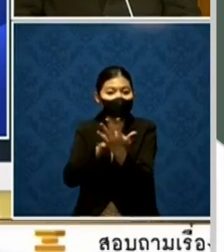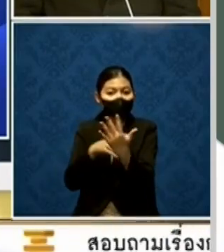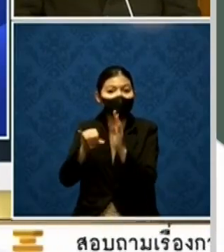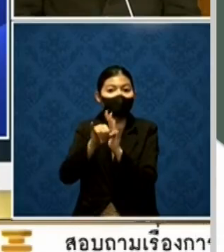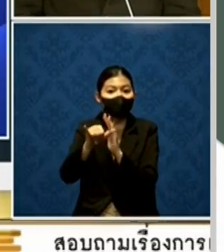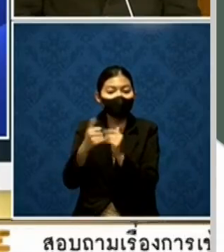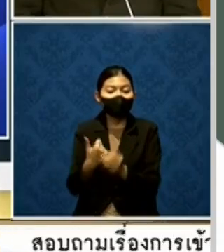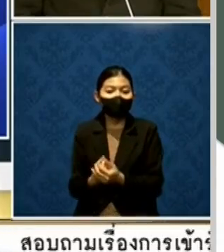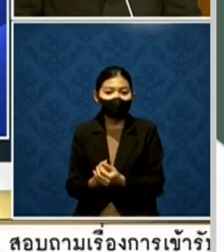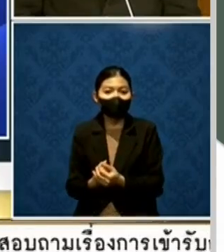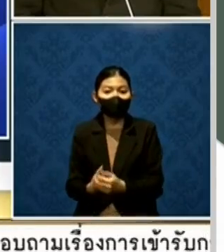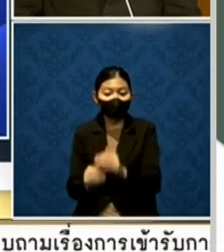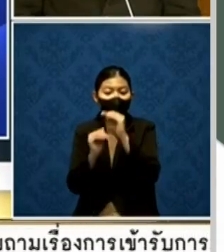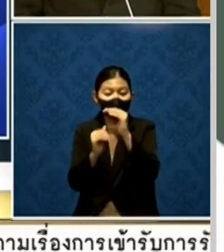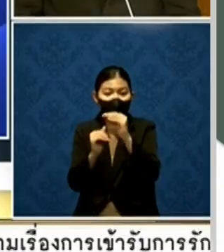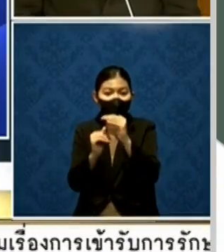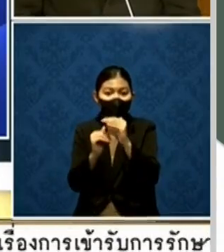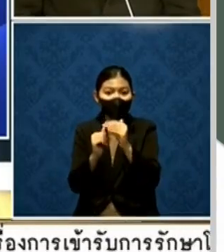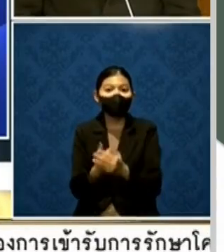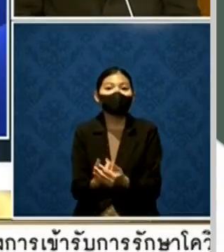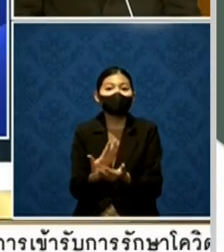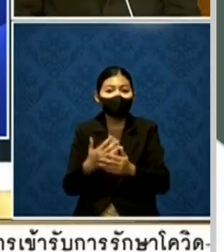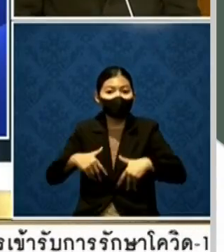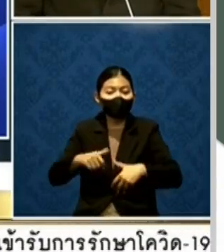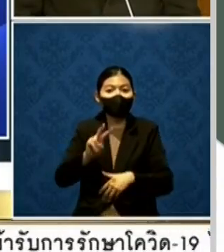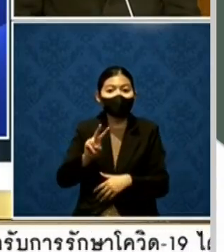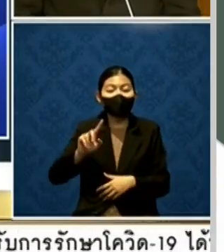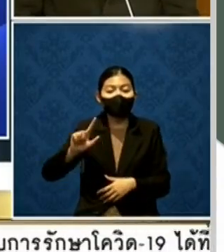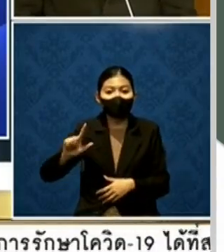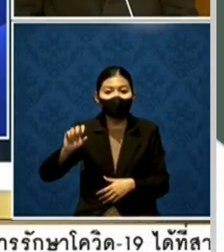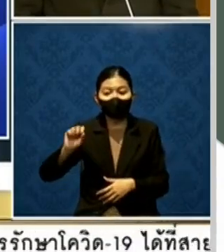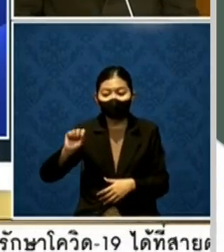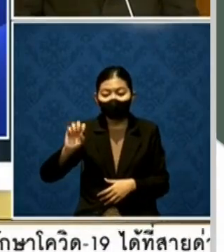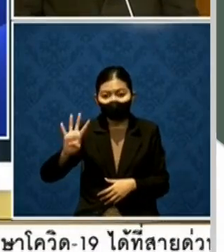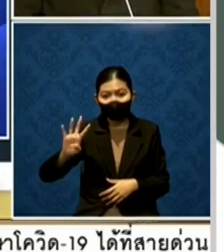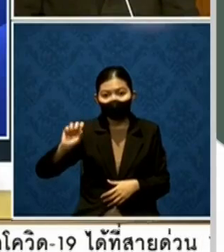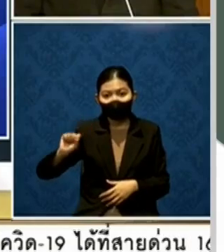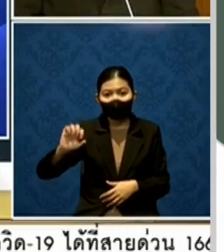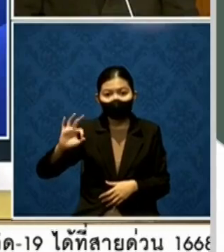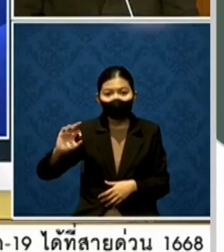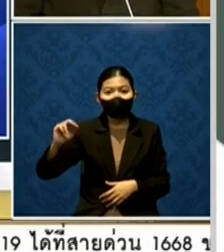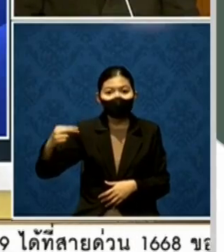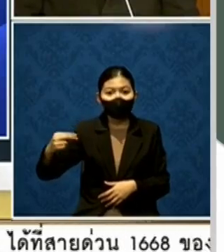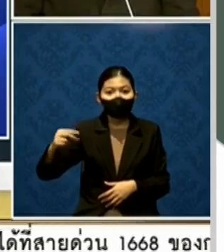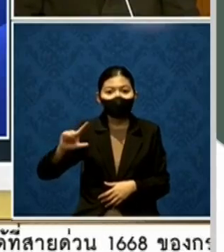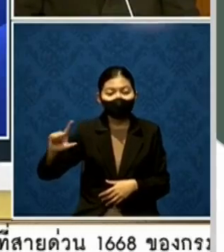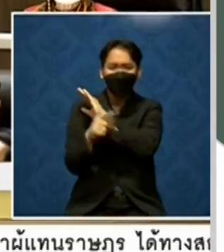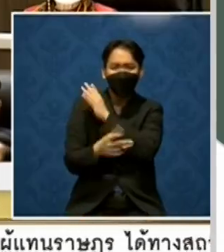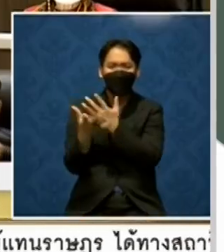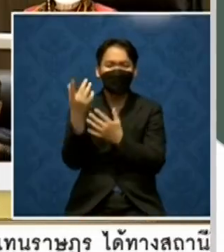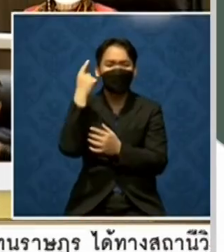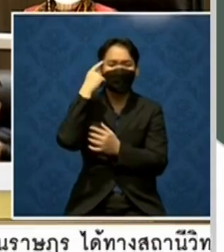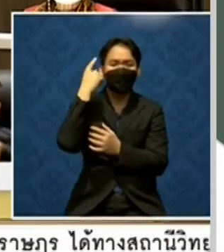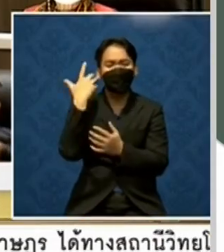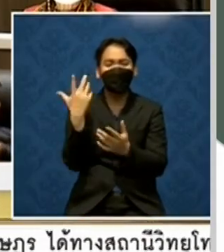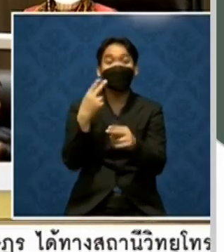ครับได้พูดกันมากนะครับในเรื่องของงบของกระทรวงกลาโหมนะครับได้ท้วงติง ในงบ